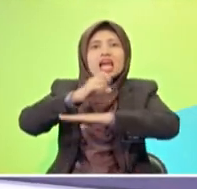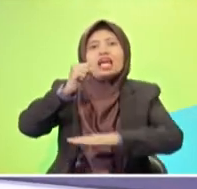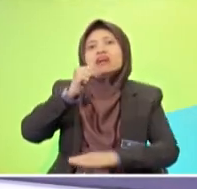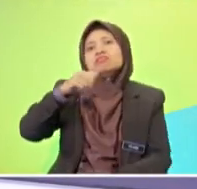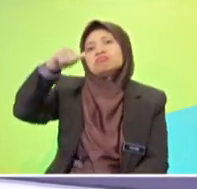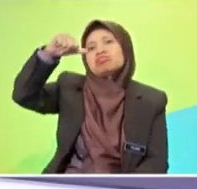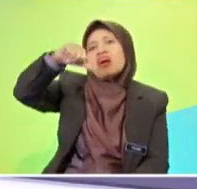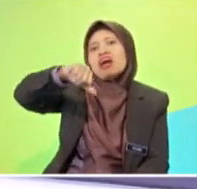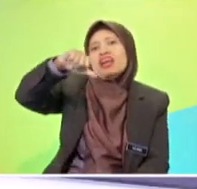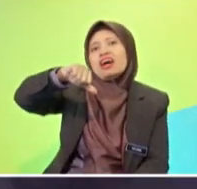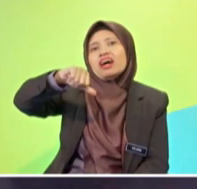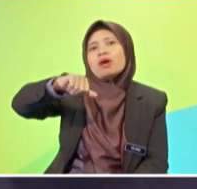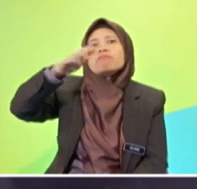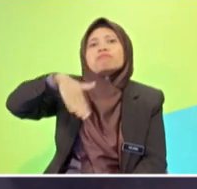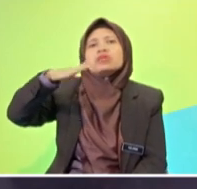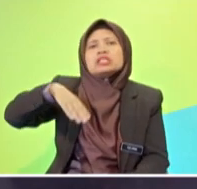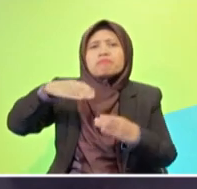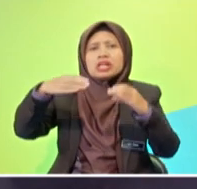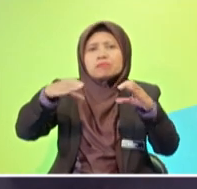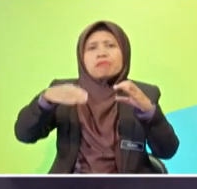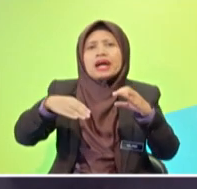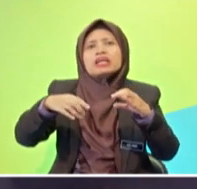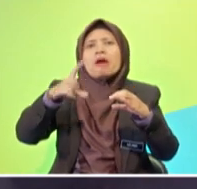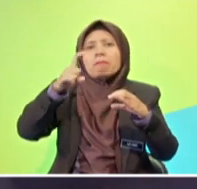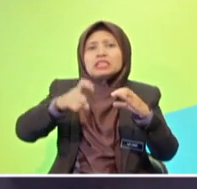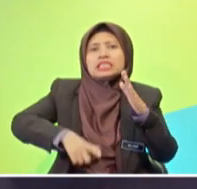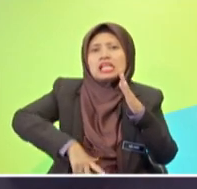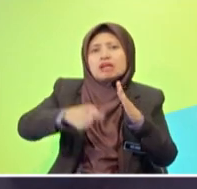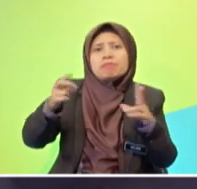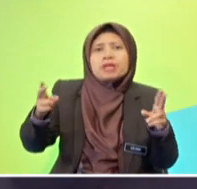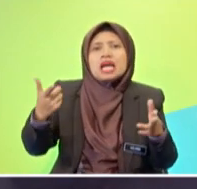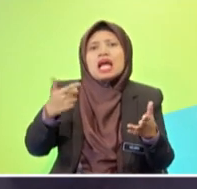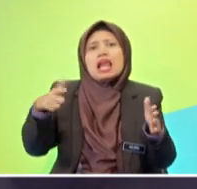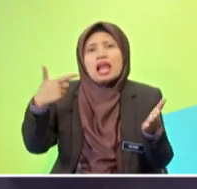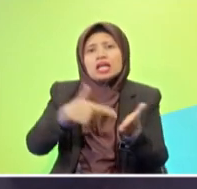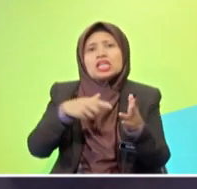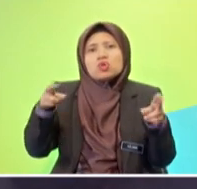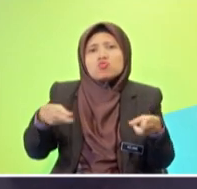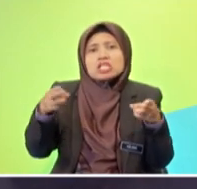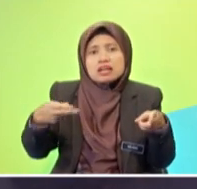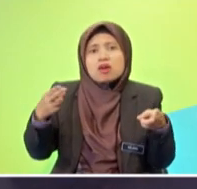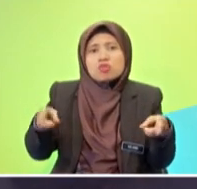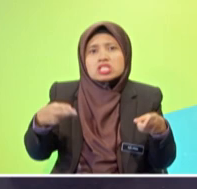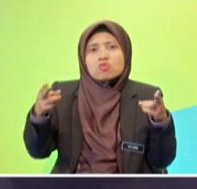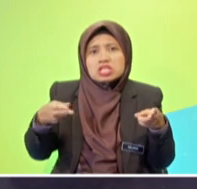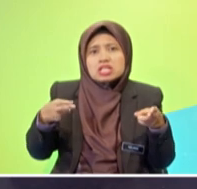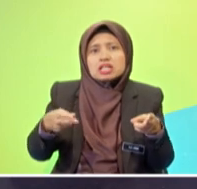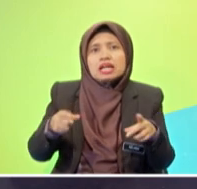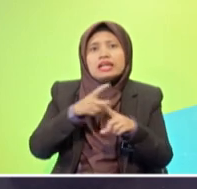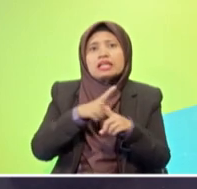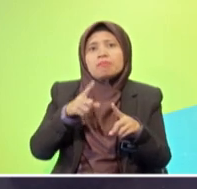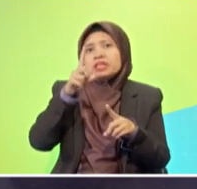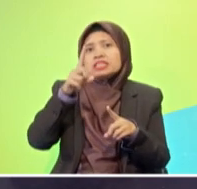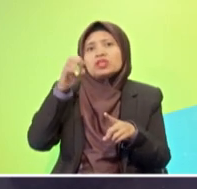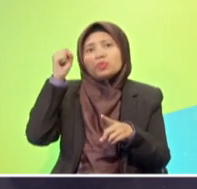cepat dan lebih berusaha selepas ini atania kepada kumpulan juragan tapi kan fan Tertinggal satu bintang jatuh